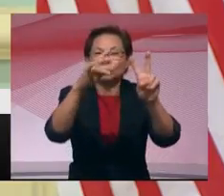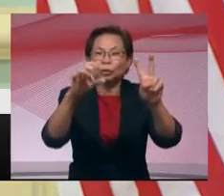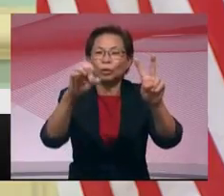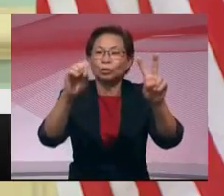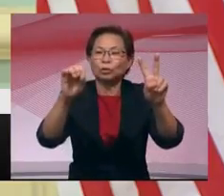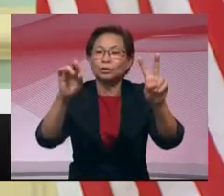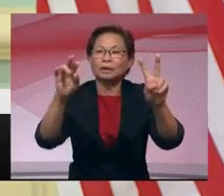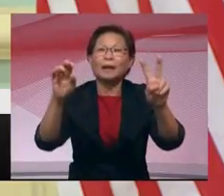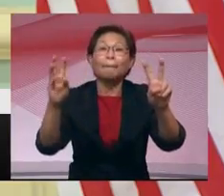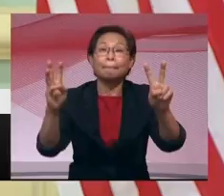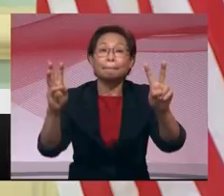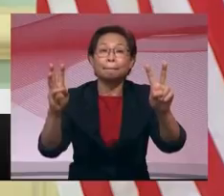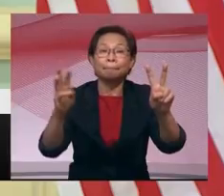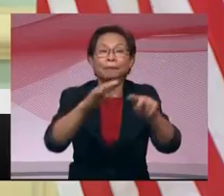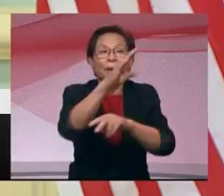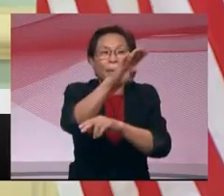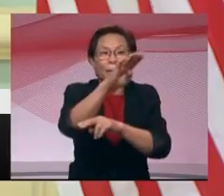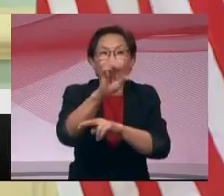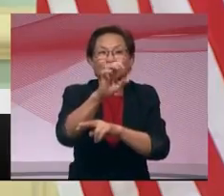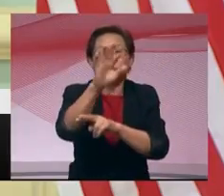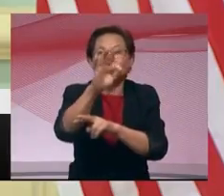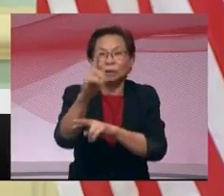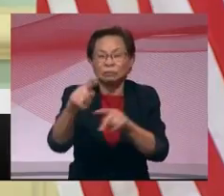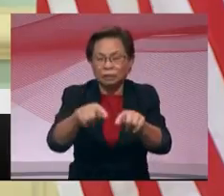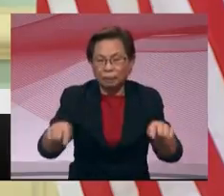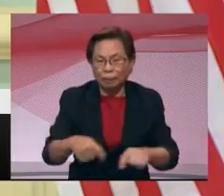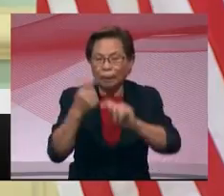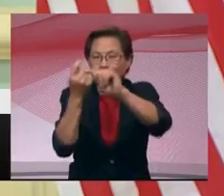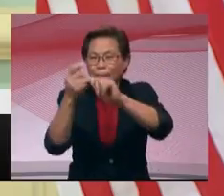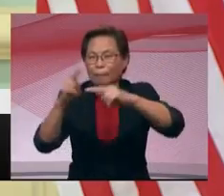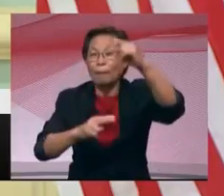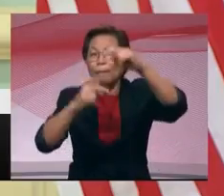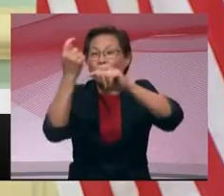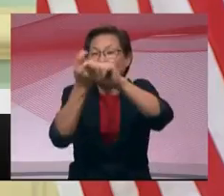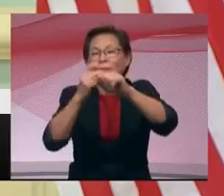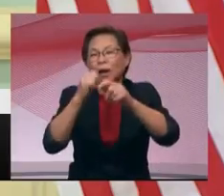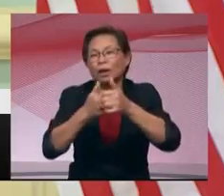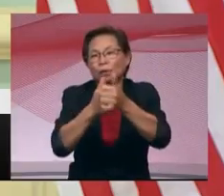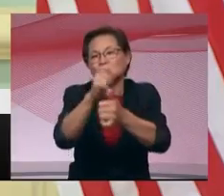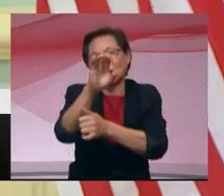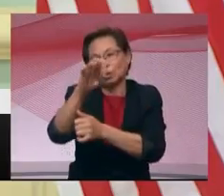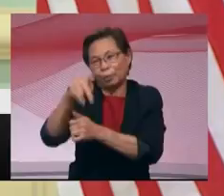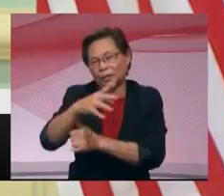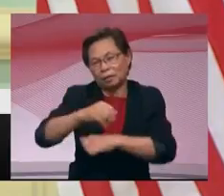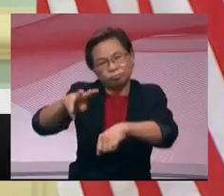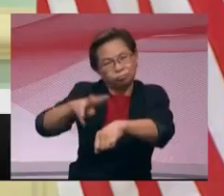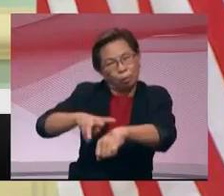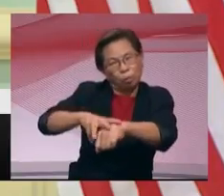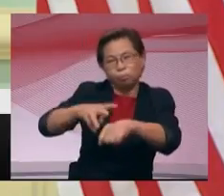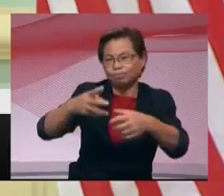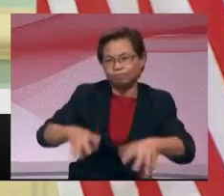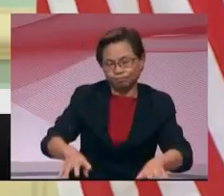2,706, manakala 491 tapak binaan tidak patuh SOP dan diberikan